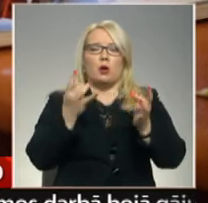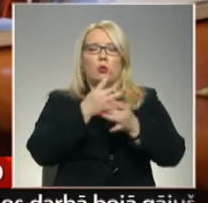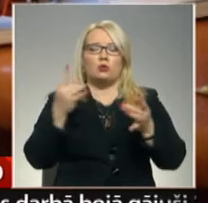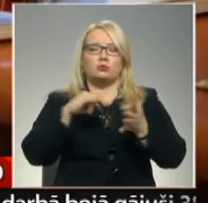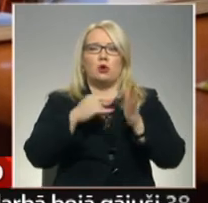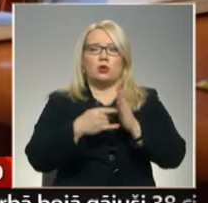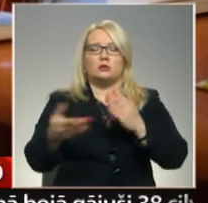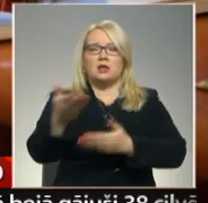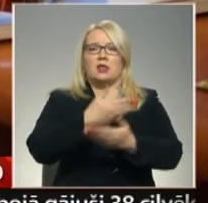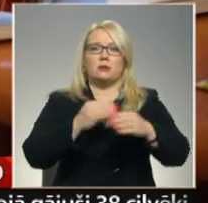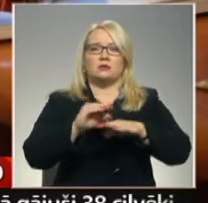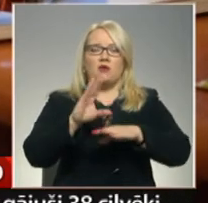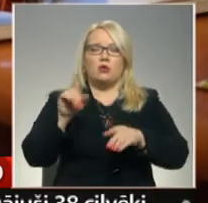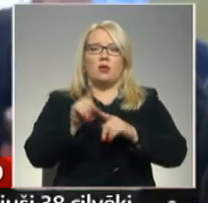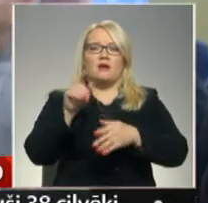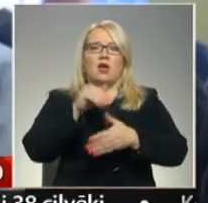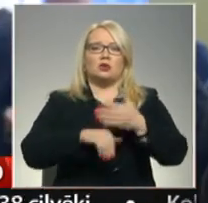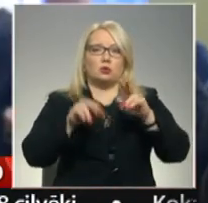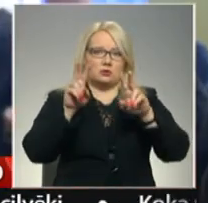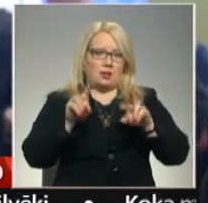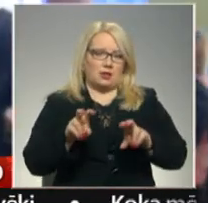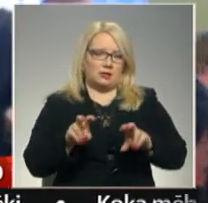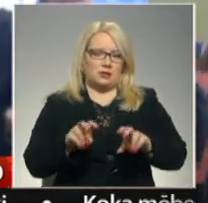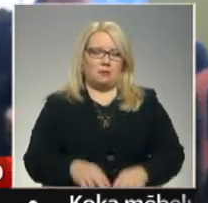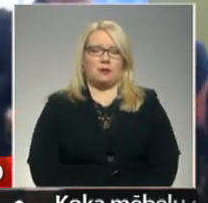sadarbības fondu to starp vēstures pētniecībai.